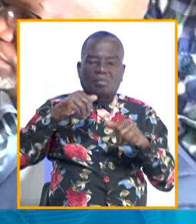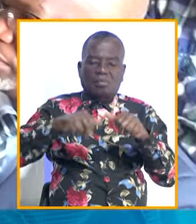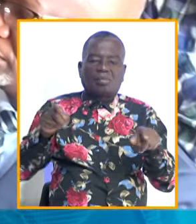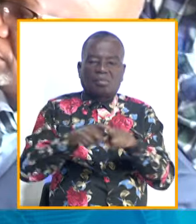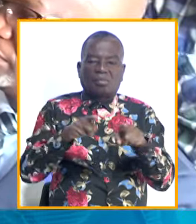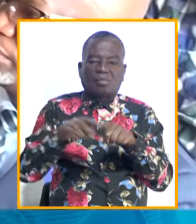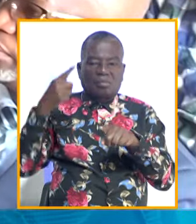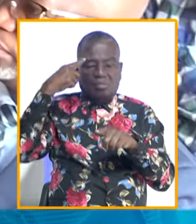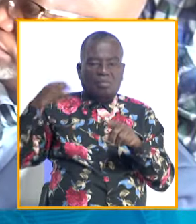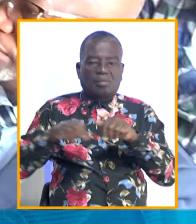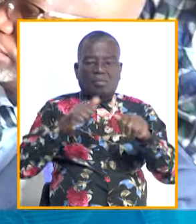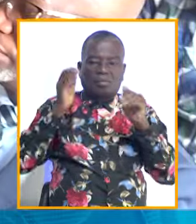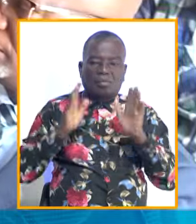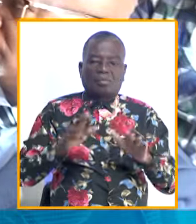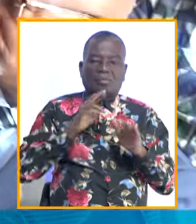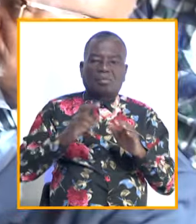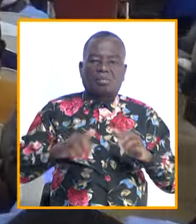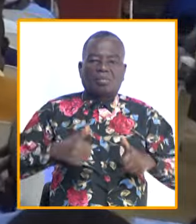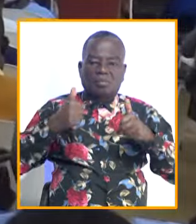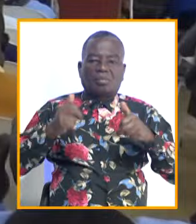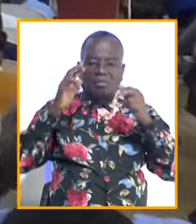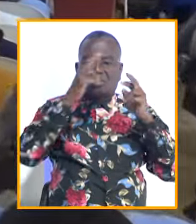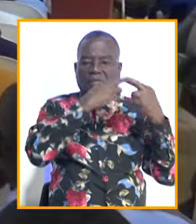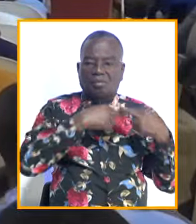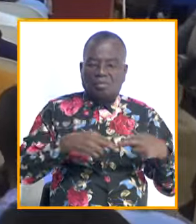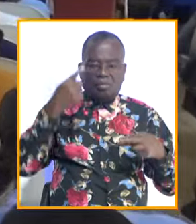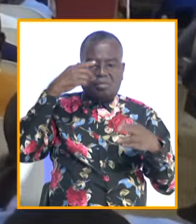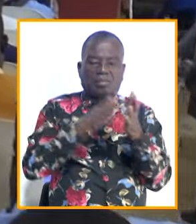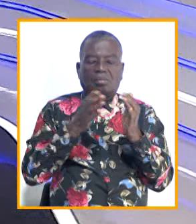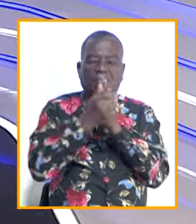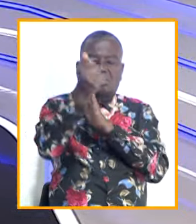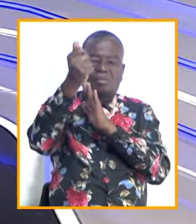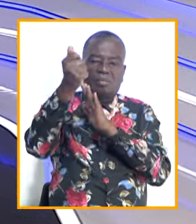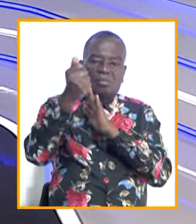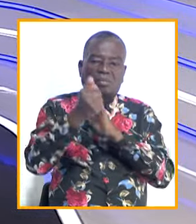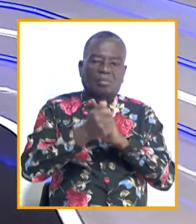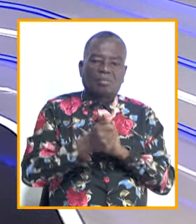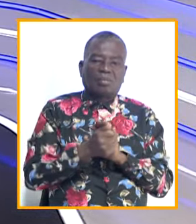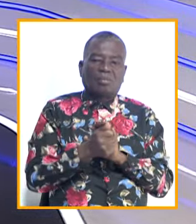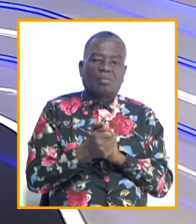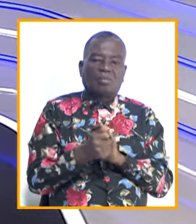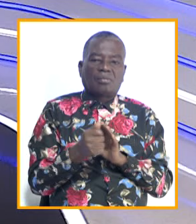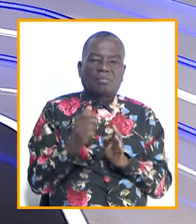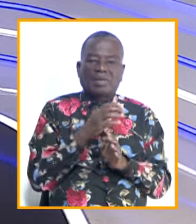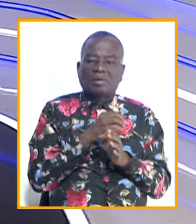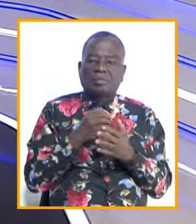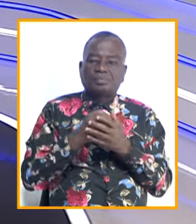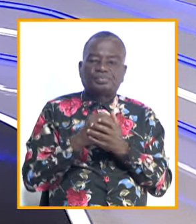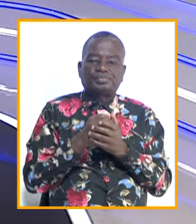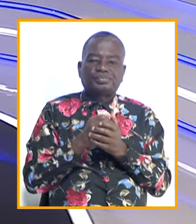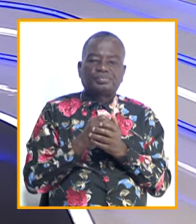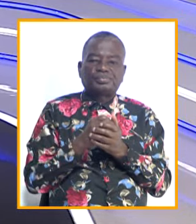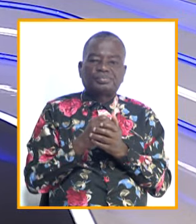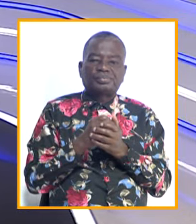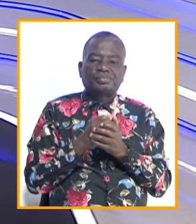pour ces acteurs, être des citoyens responsables pour une école de qualité. Un élément commenté par Jean-Marc Djadji.